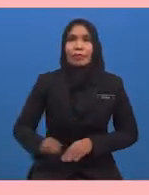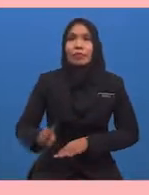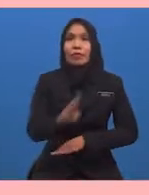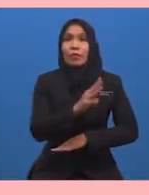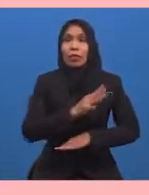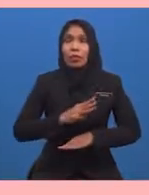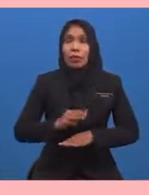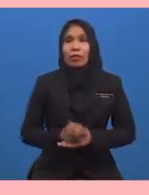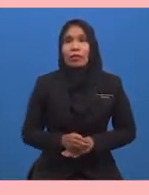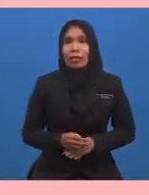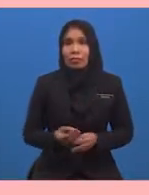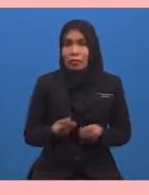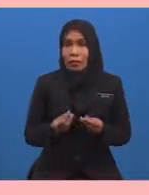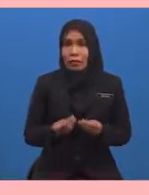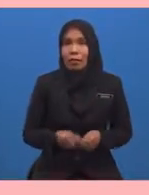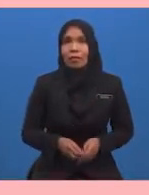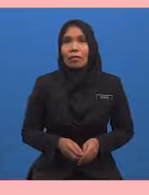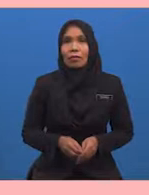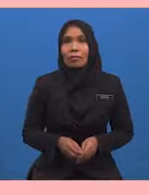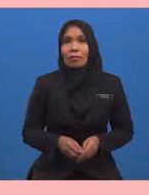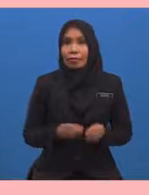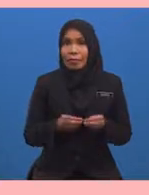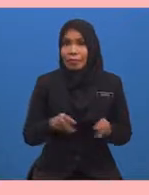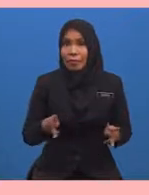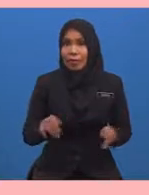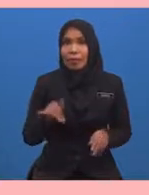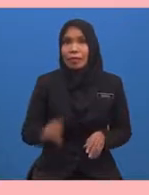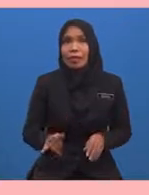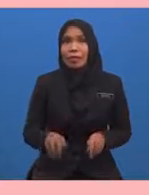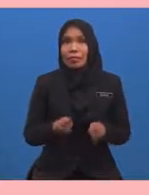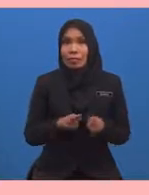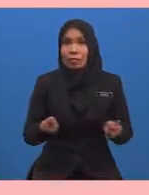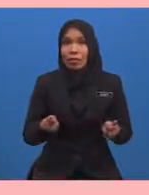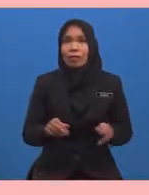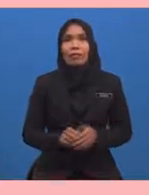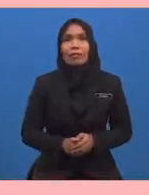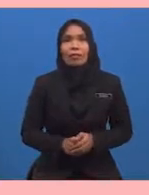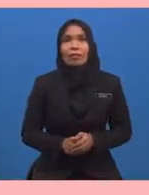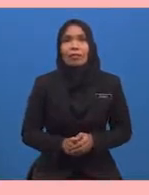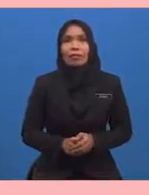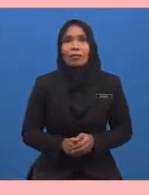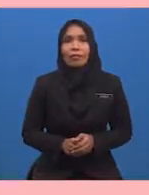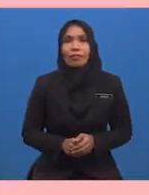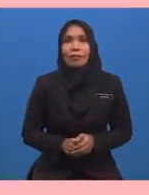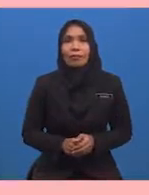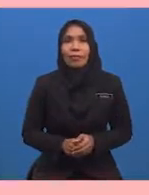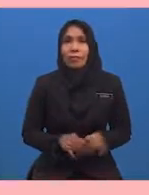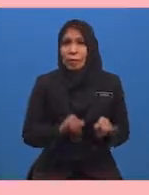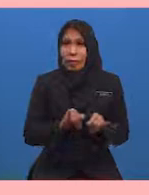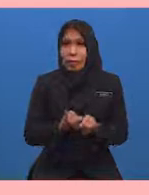tanah pamah yang rata serta struktur tanah yang stabil adalah sesuai untuk pertempatan.